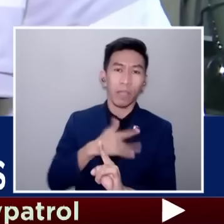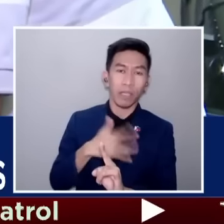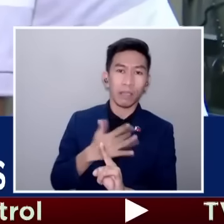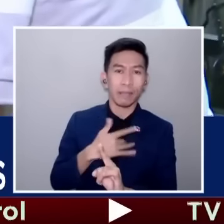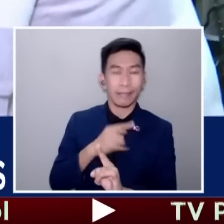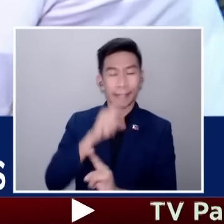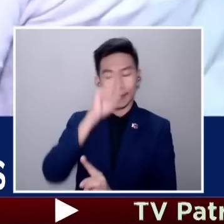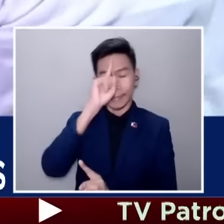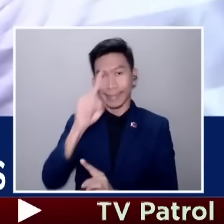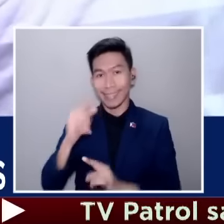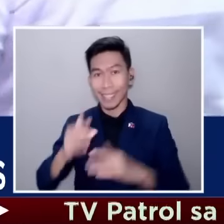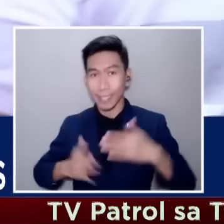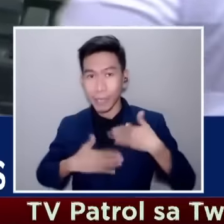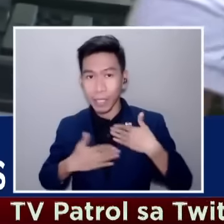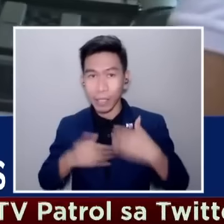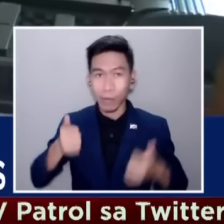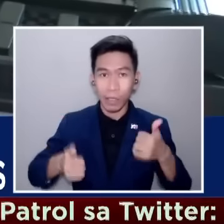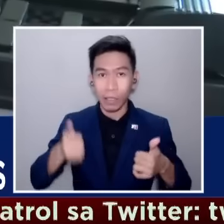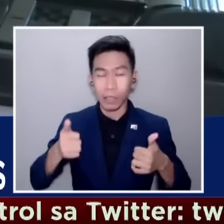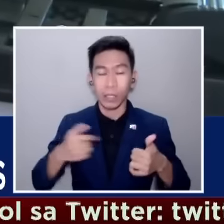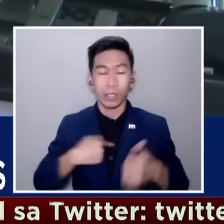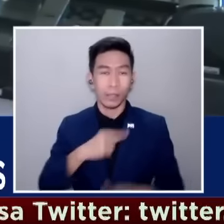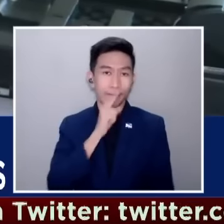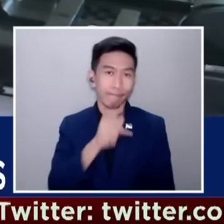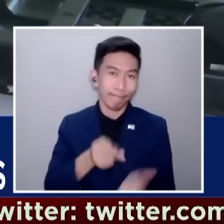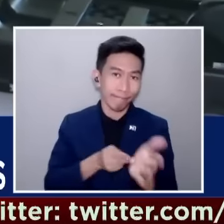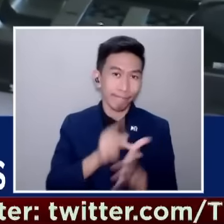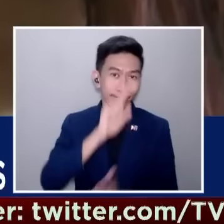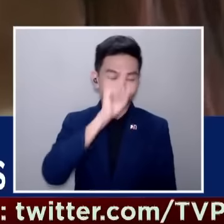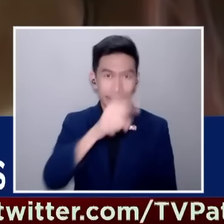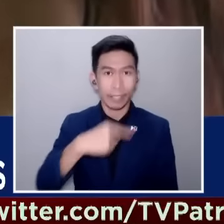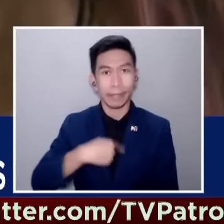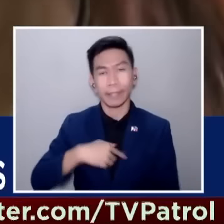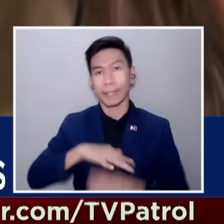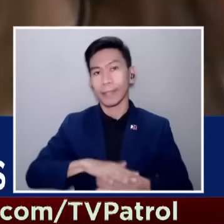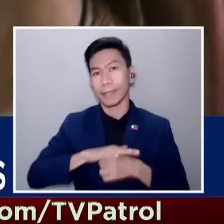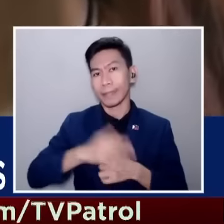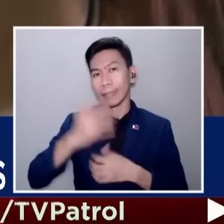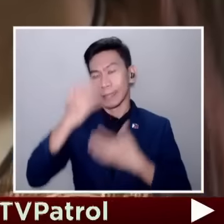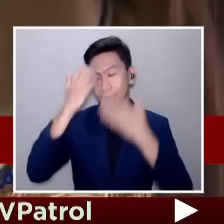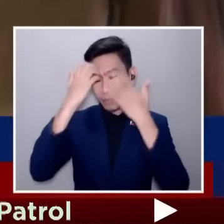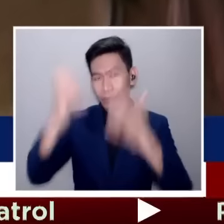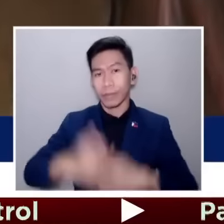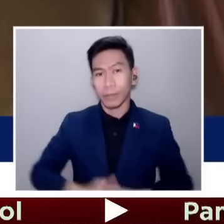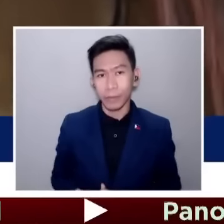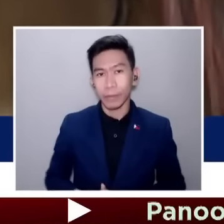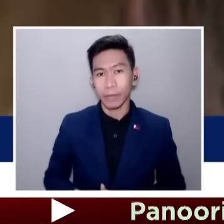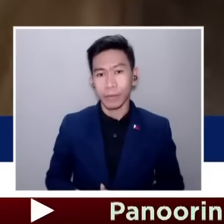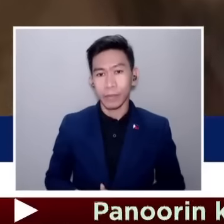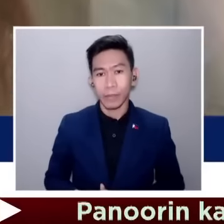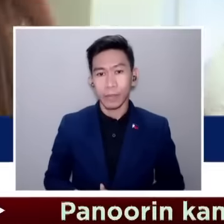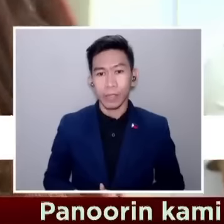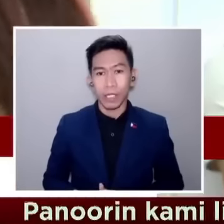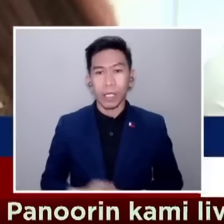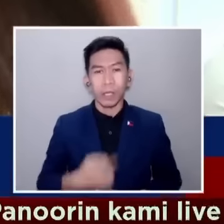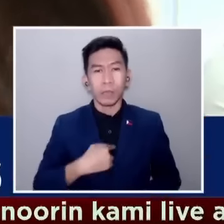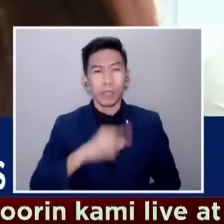Ako hindi. Naiinis ako talaga. Na-stress na ako. High blood na ako. Naiinis na ako. Na-high blood na